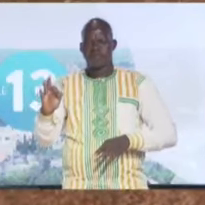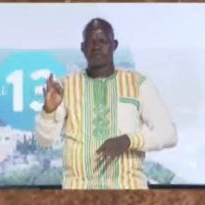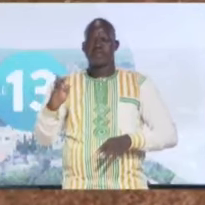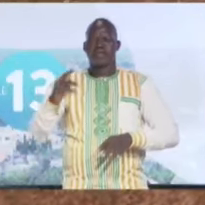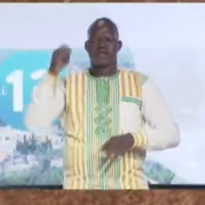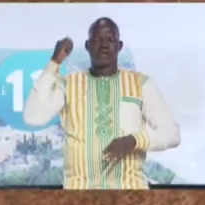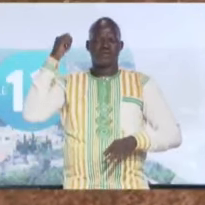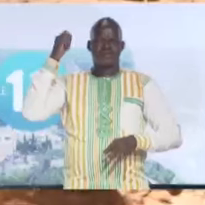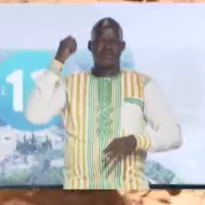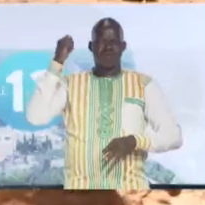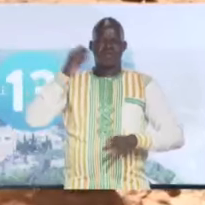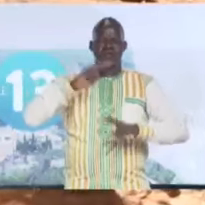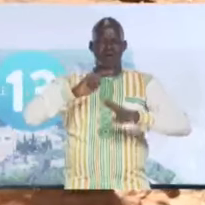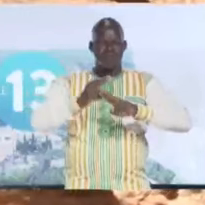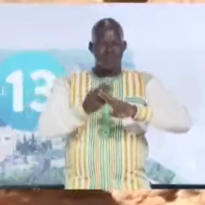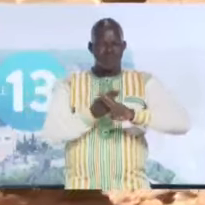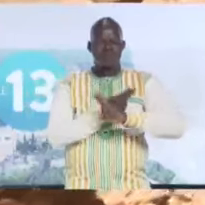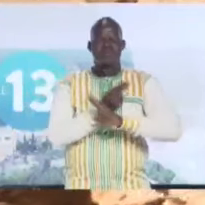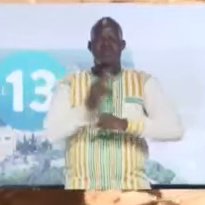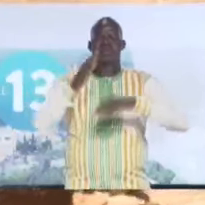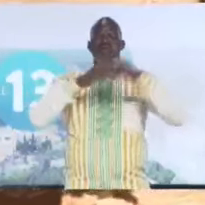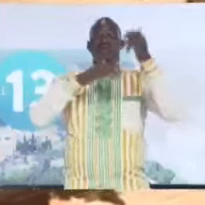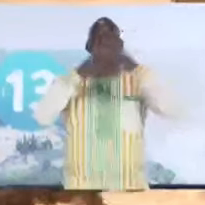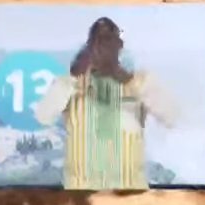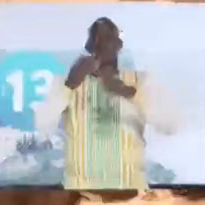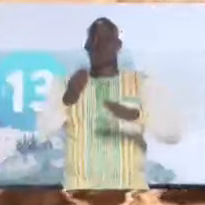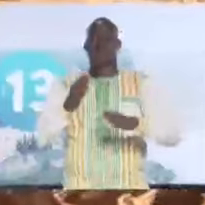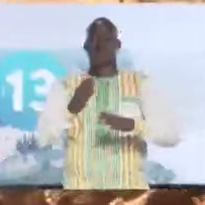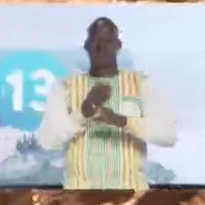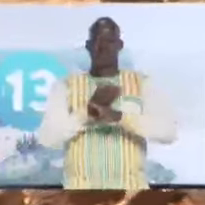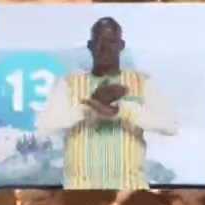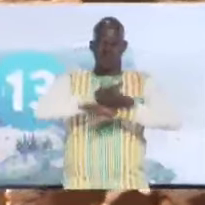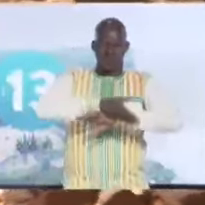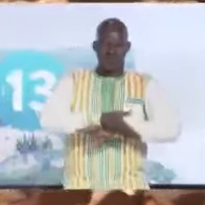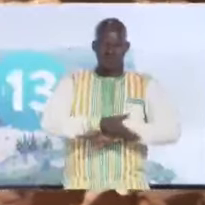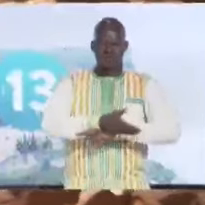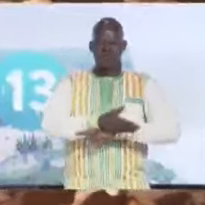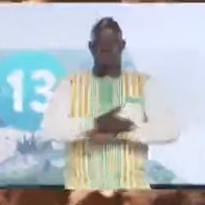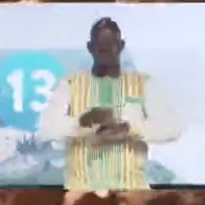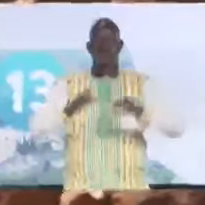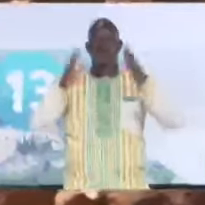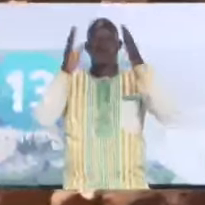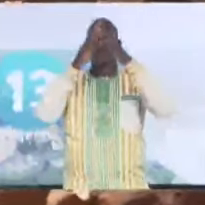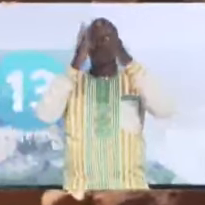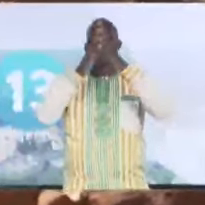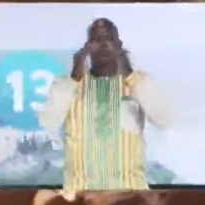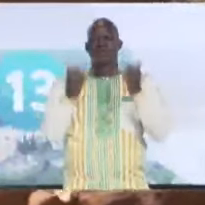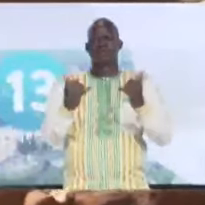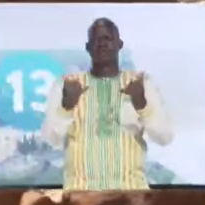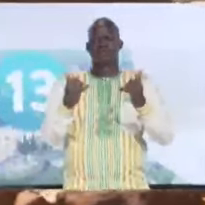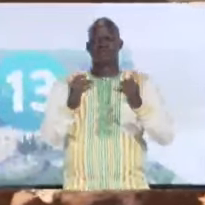témoigne la multiplicité des bâtiments coloniaux dans la cité de Dahamar.